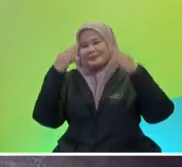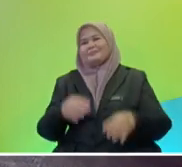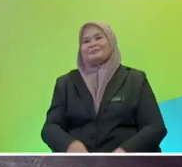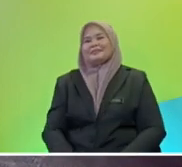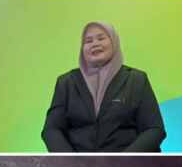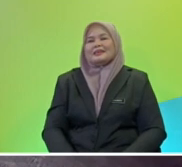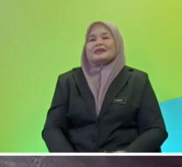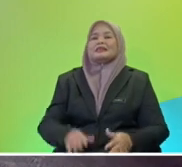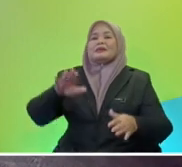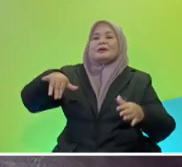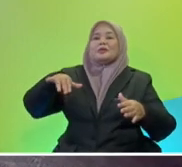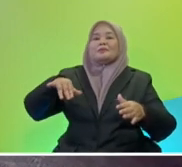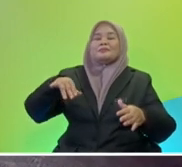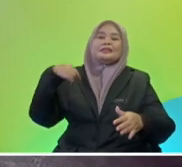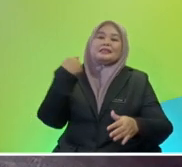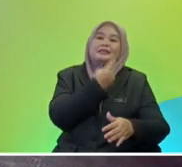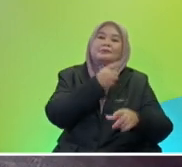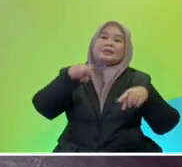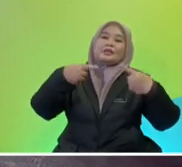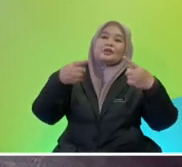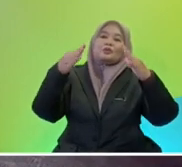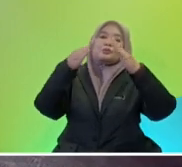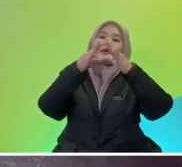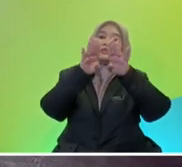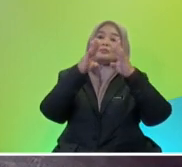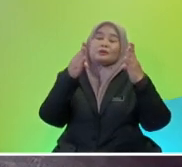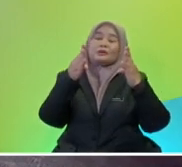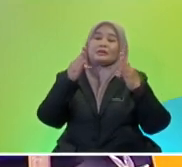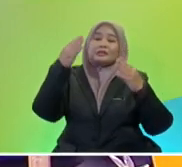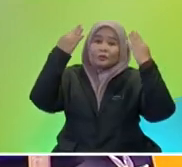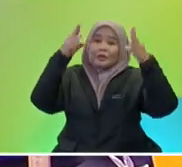oke sebelum kita pergi rumah terbuka